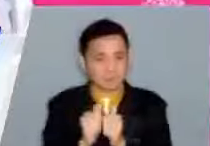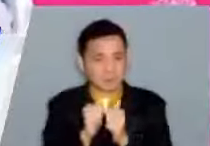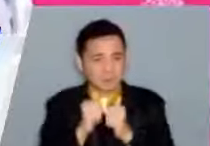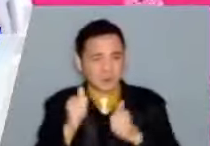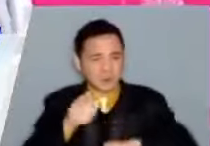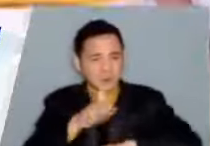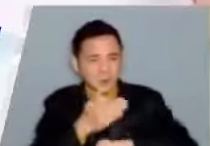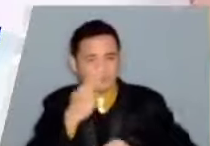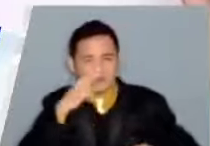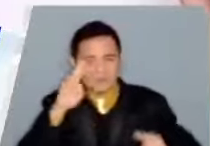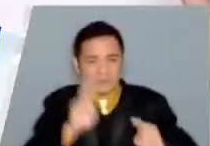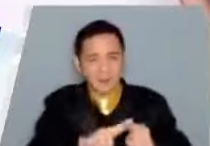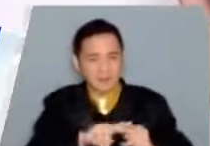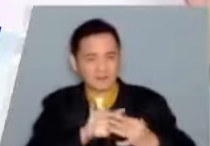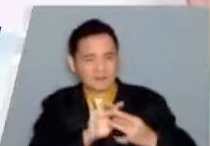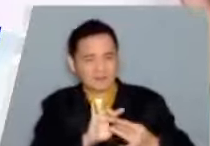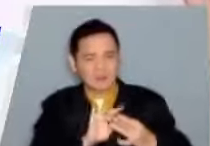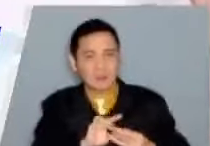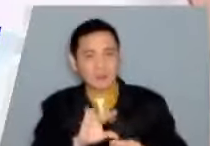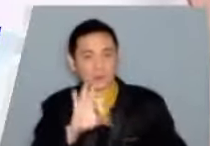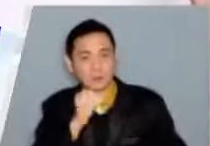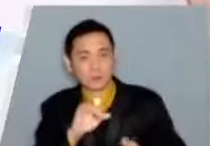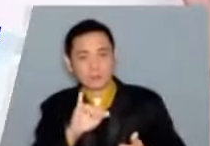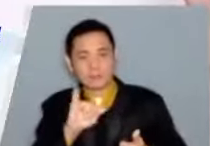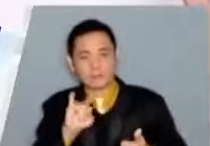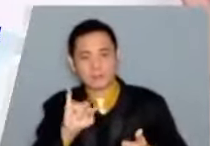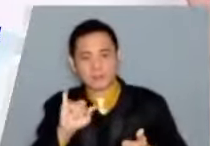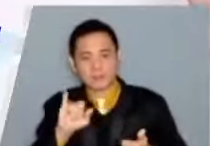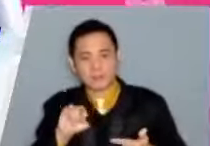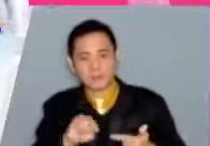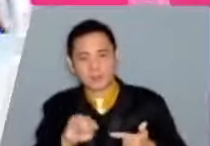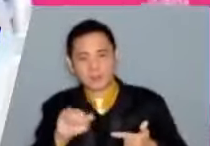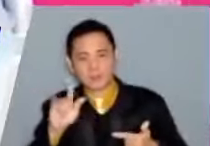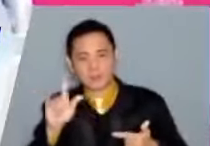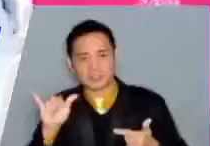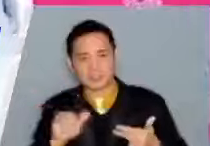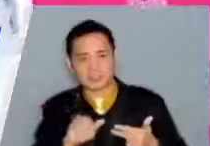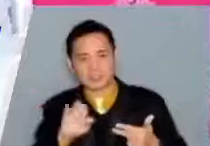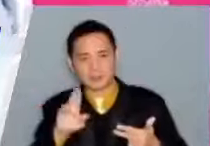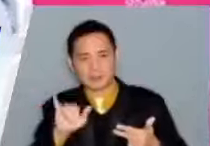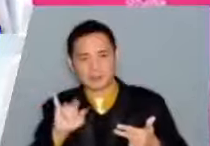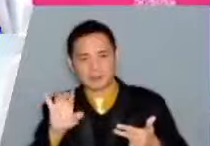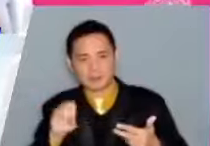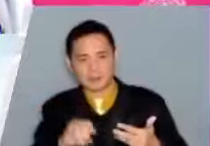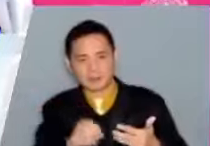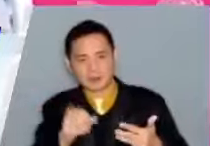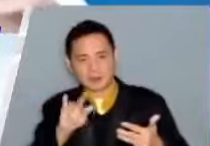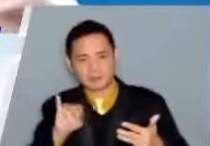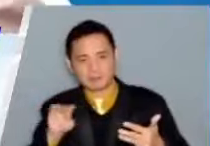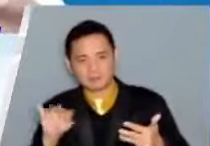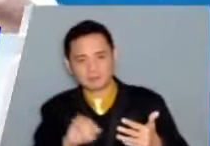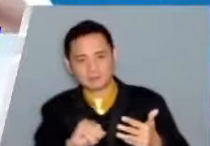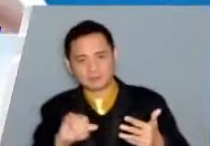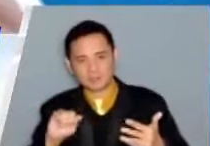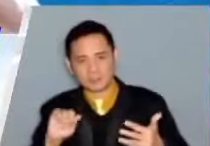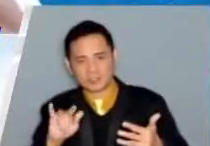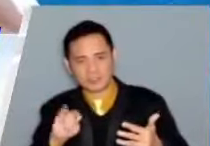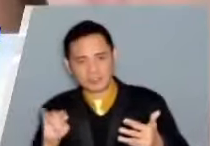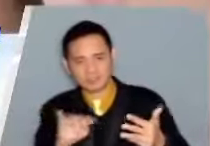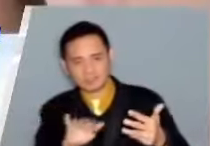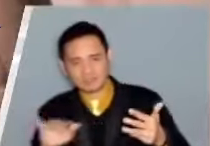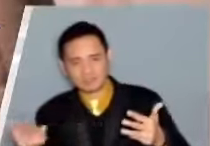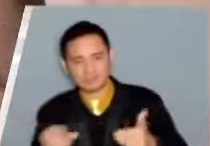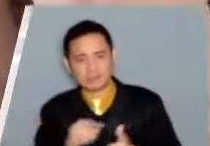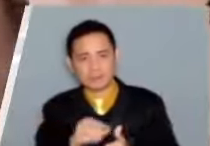Zephanie, Ashley Sarmiento, Olive May Angbasa at Lapilos member Shanti. Pati sina Marco Massa,